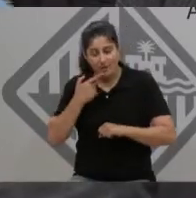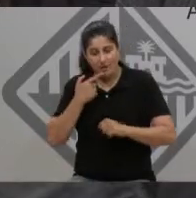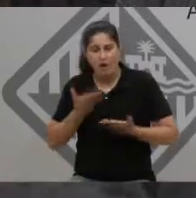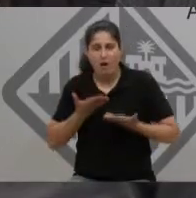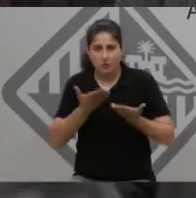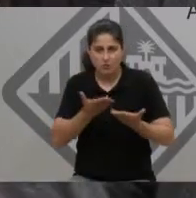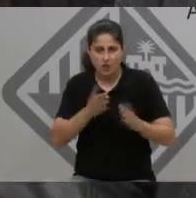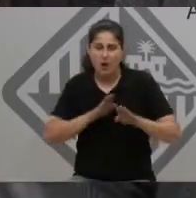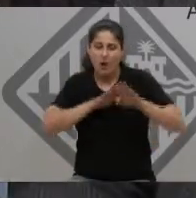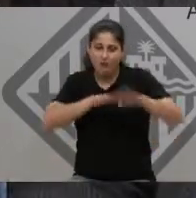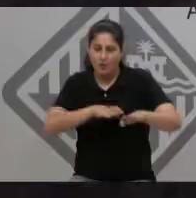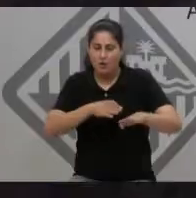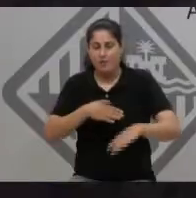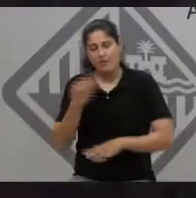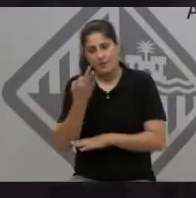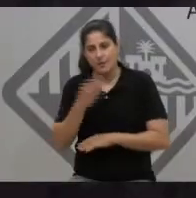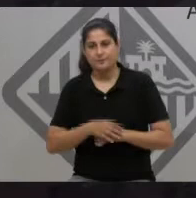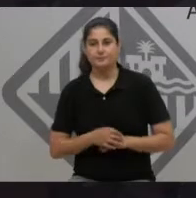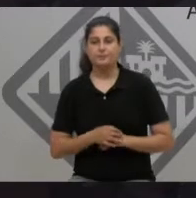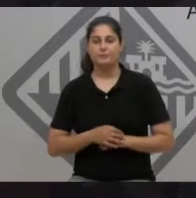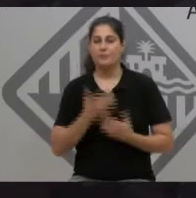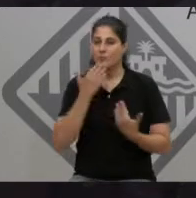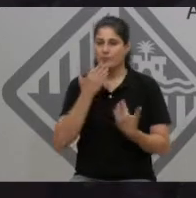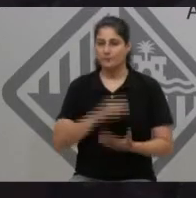Ajuntament. Moltes gràcies.